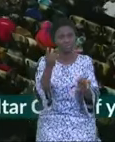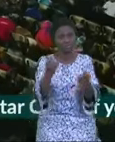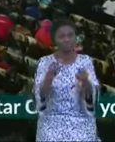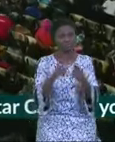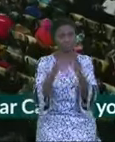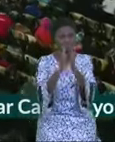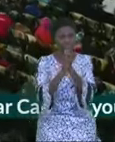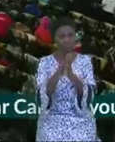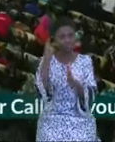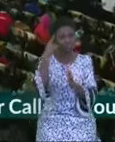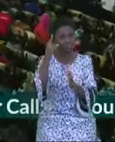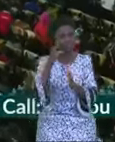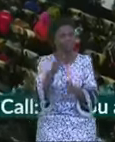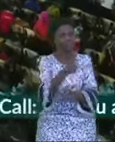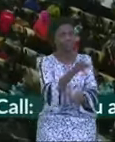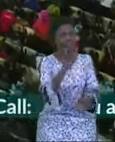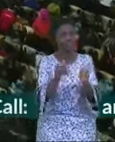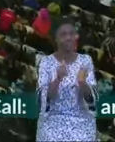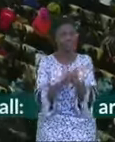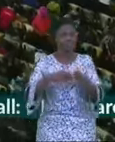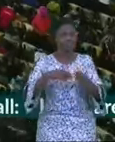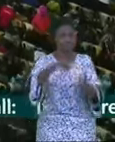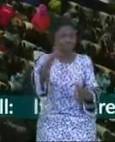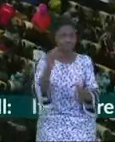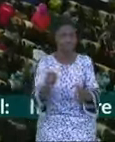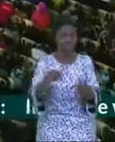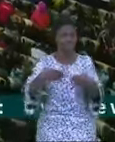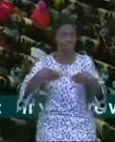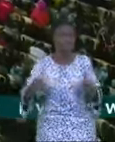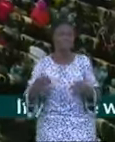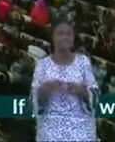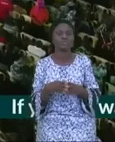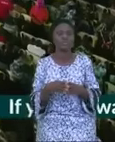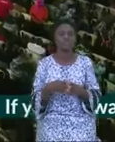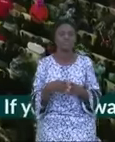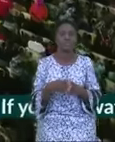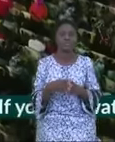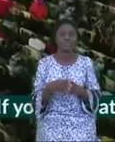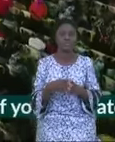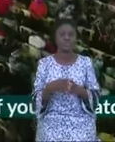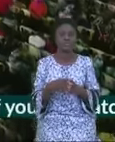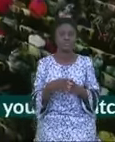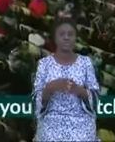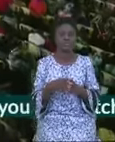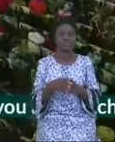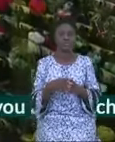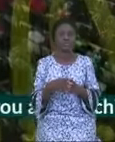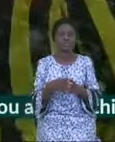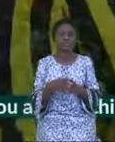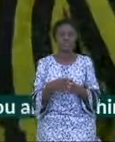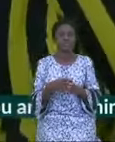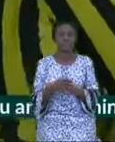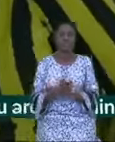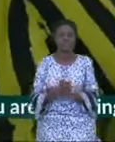je viendrai prier pour ceux qui veulent de guérison nous allons maintenant nous occuper de ceux qui ont